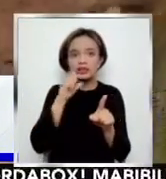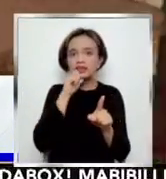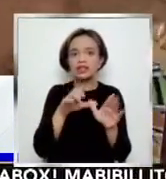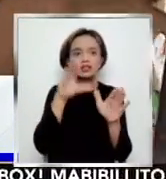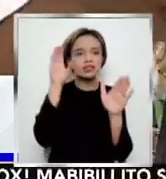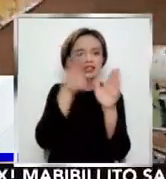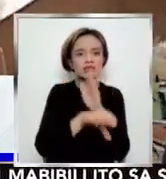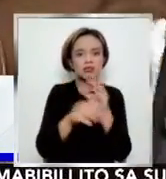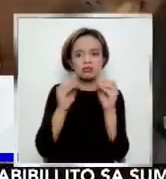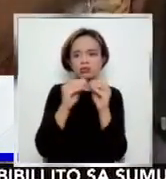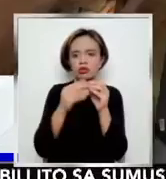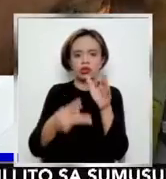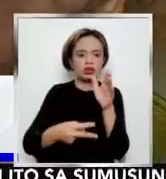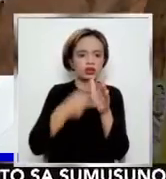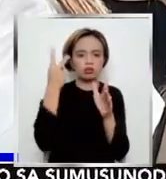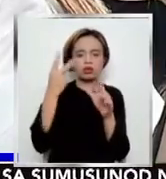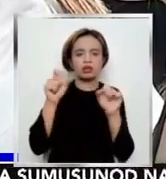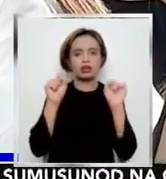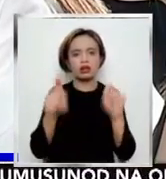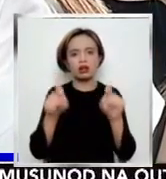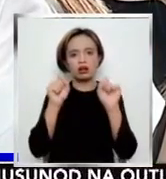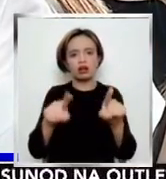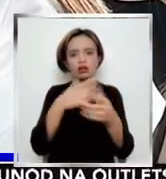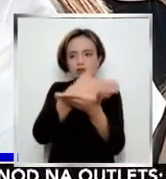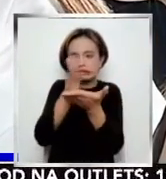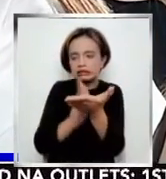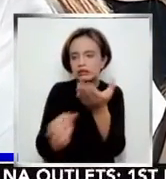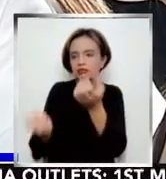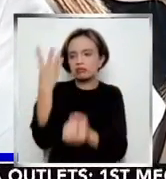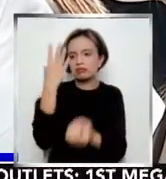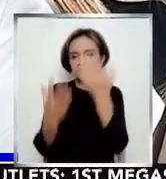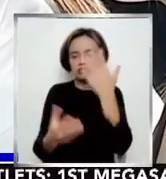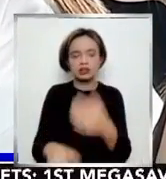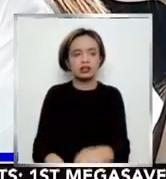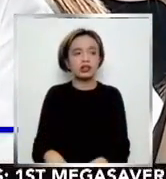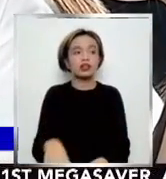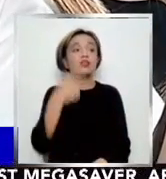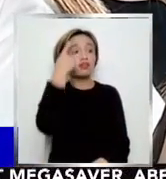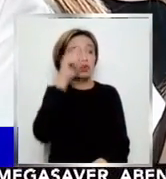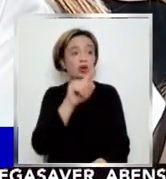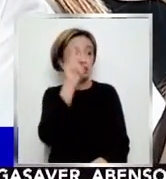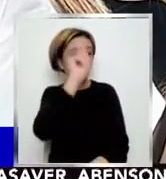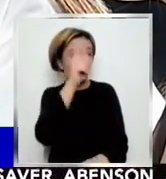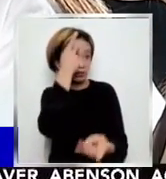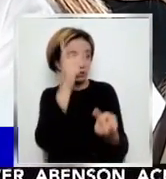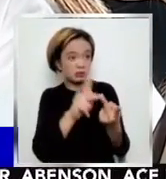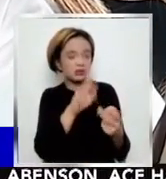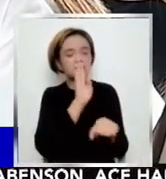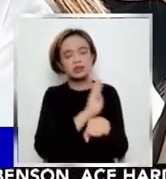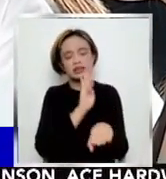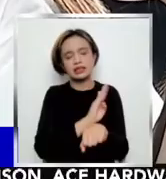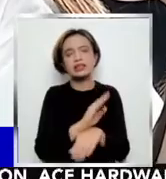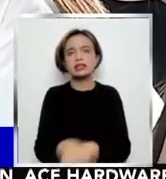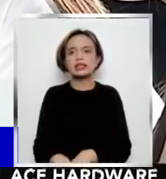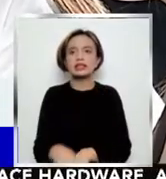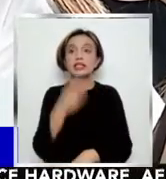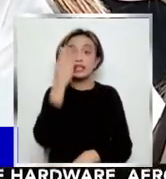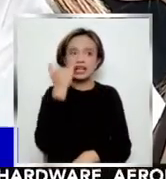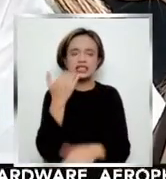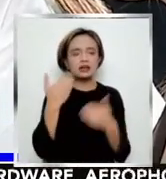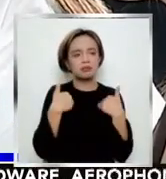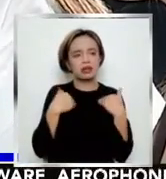pangaraw ngayon ang bentahan ng ilang paputok. For business purposes, hindi siya good kasi may mga changes sa puhunan